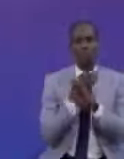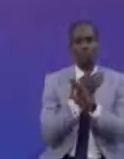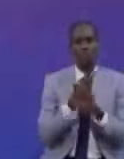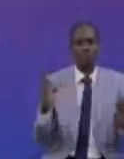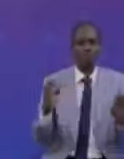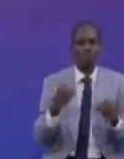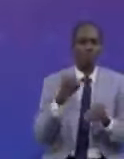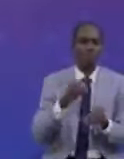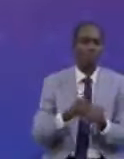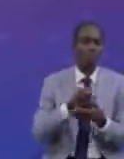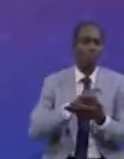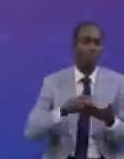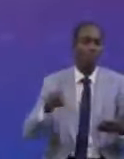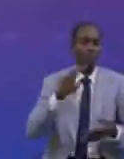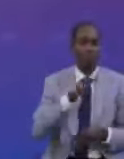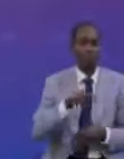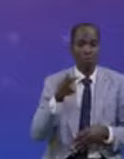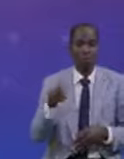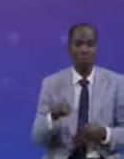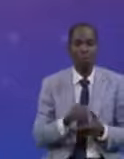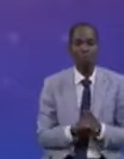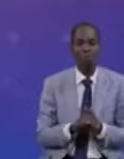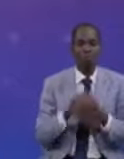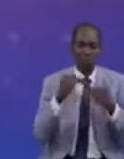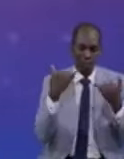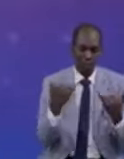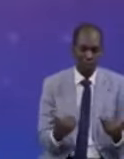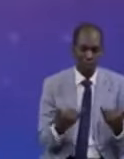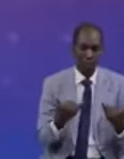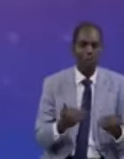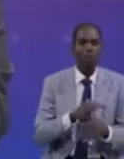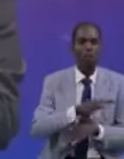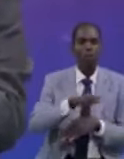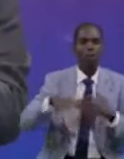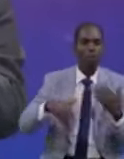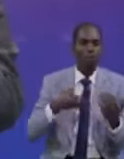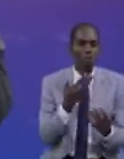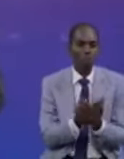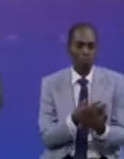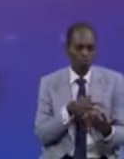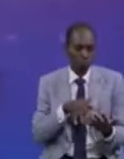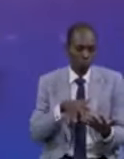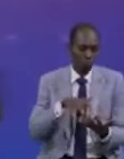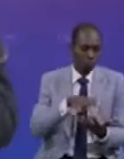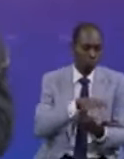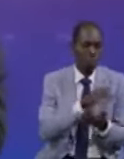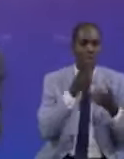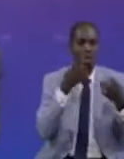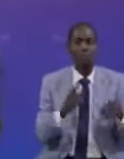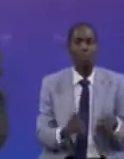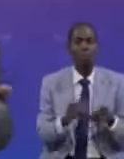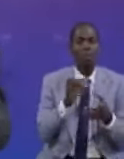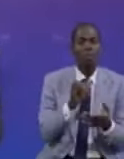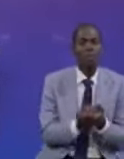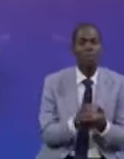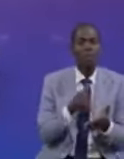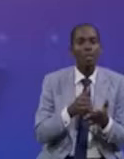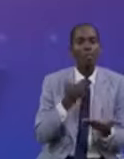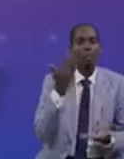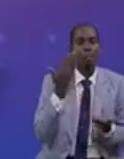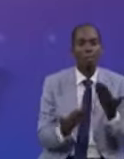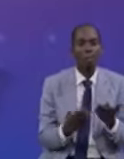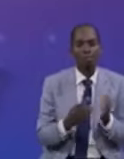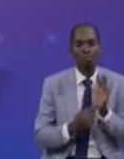nous dit tout cela arriva afin que s'accomplit ce que le Seigneur